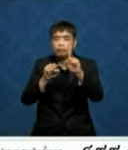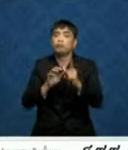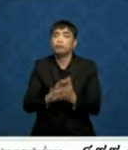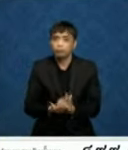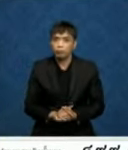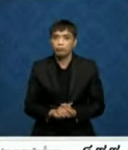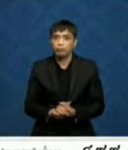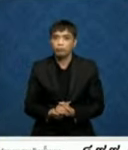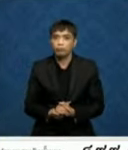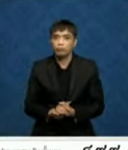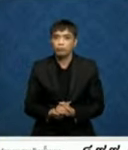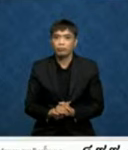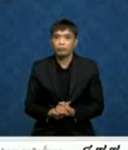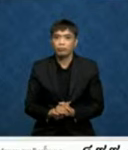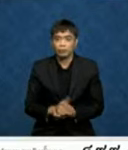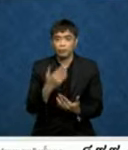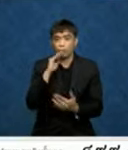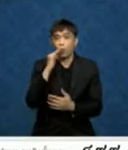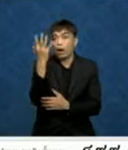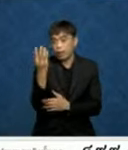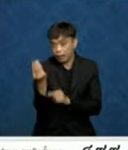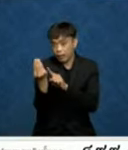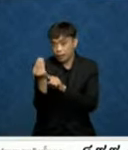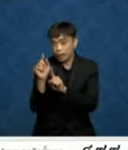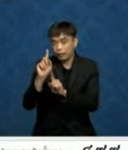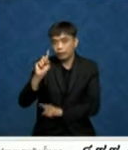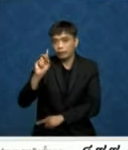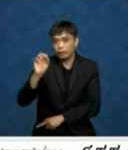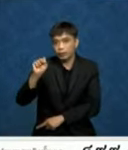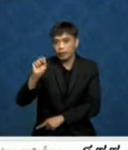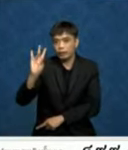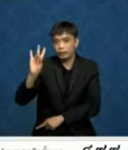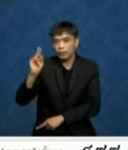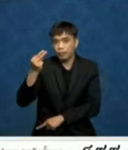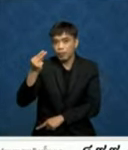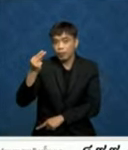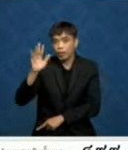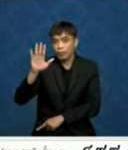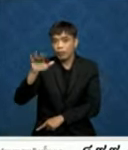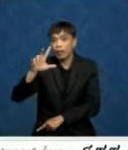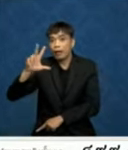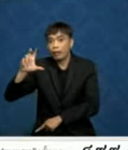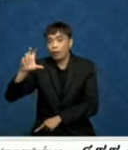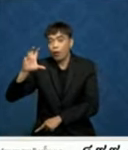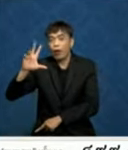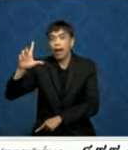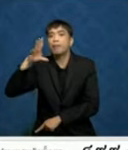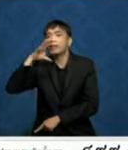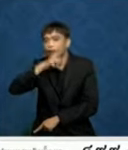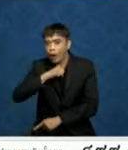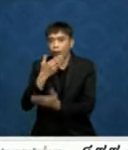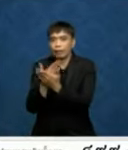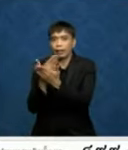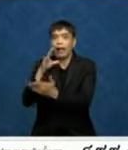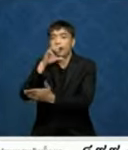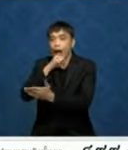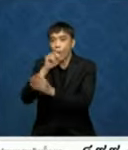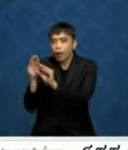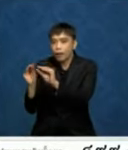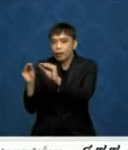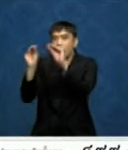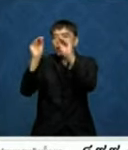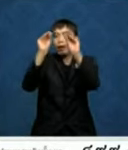ทเท่านั้นส่วนที่เหลืออีกประมาณ 175,300 ล้านบาทนะครับเป็นเงินเก่าโยกงบประมาณจากโครงการเดิมมา